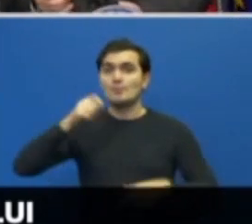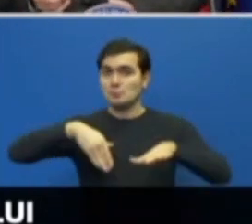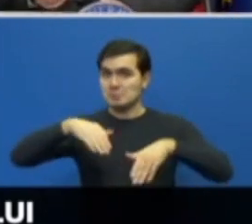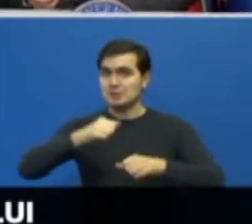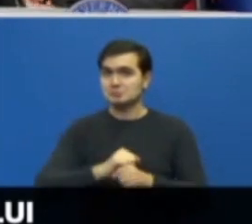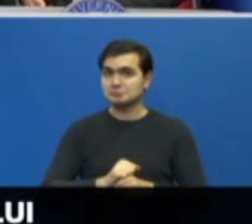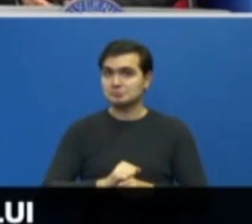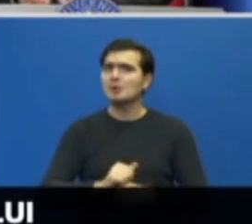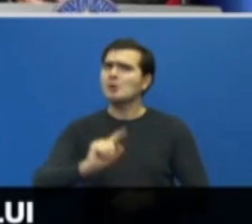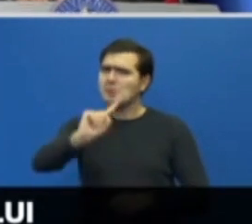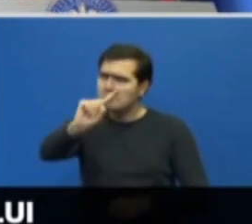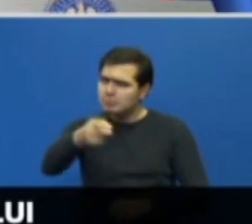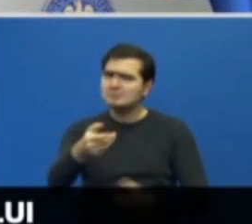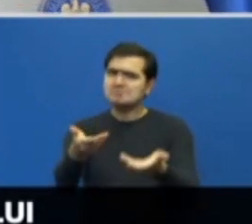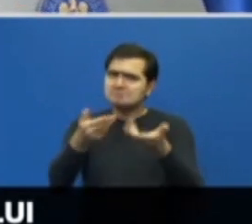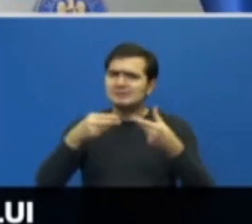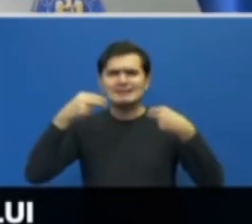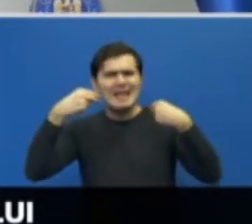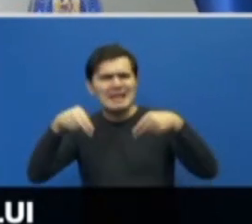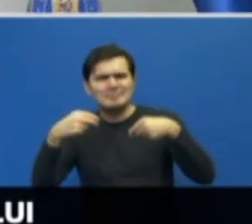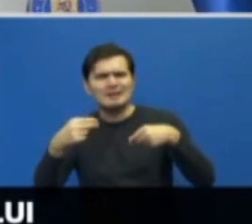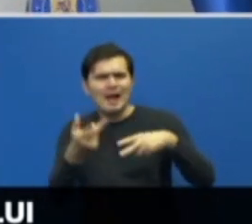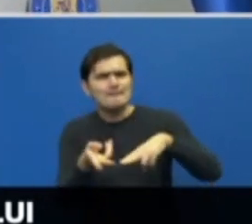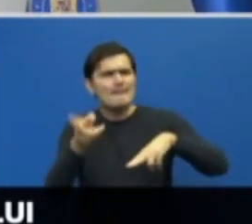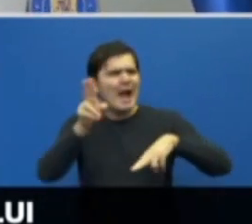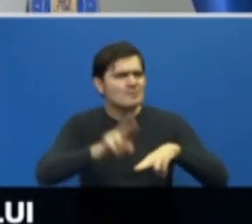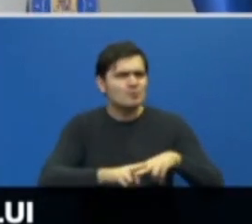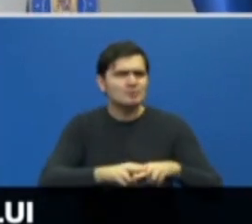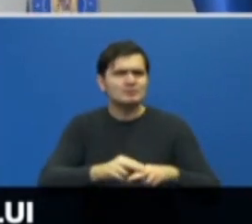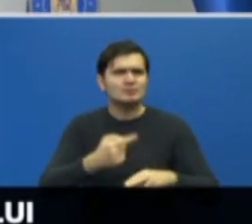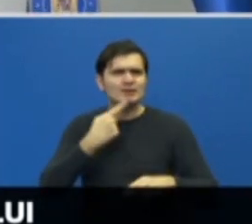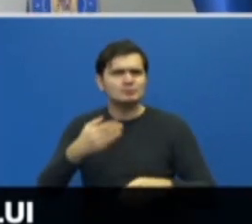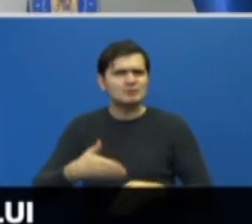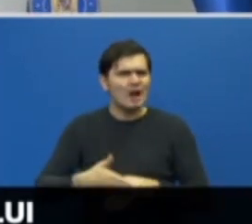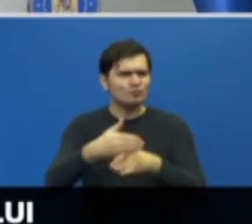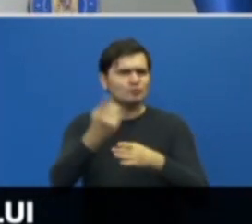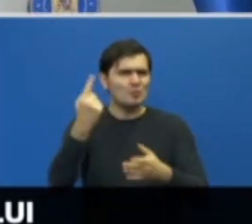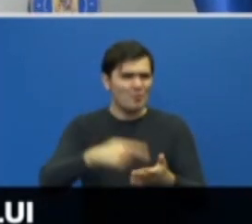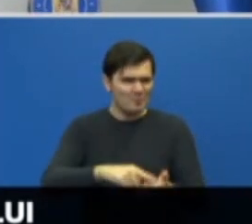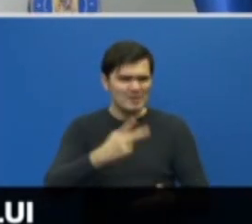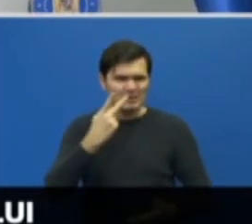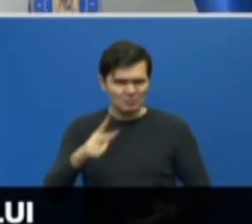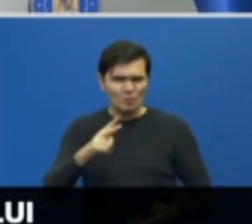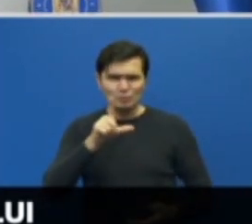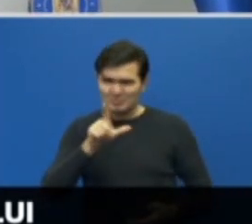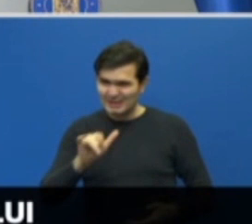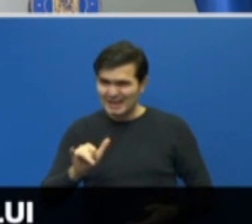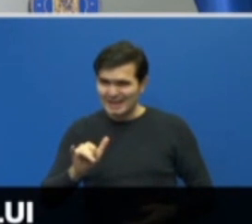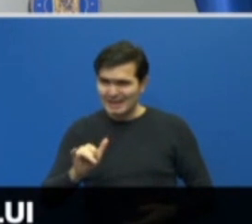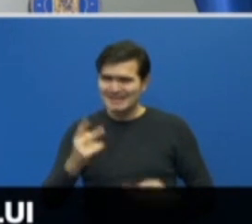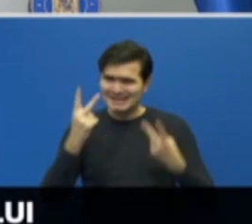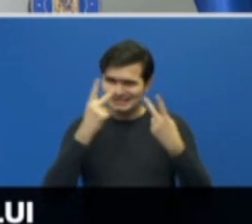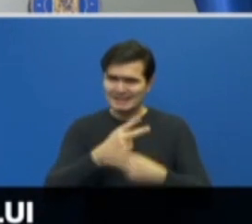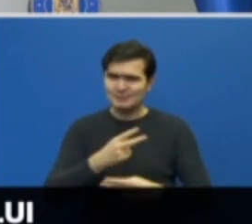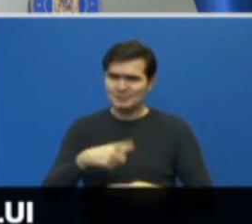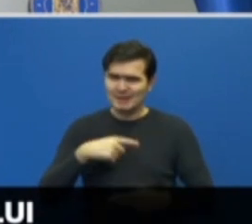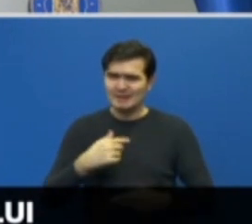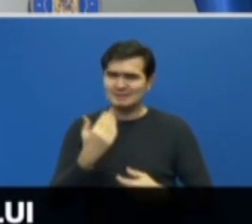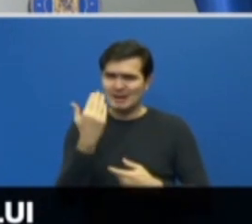da, ne puteți explica puțin mai mult despre acel ajutor de 1200 de lei? Înțelegem că va fi